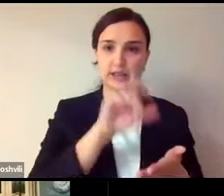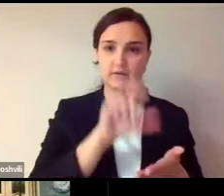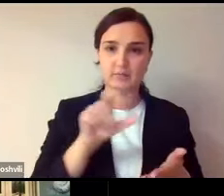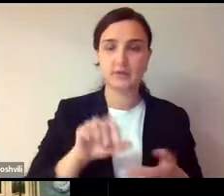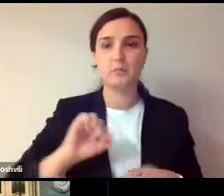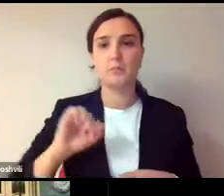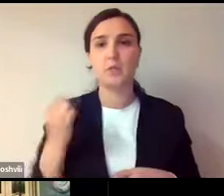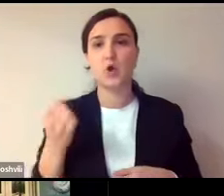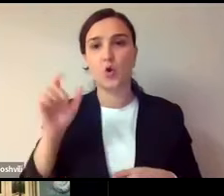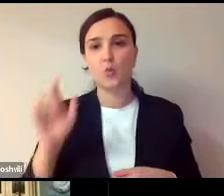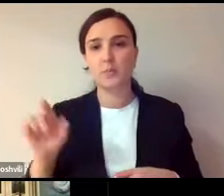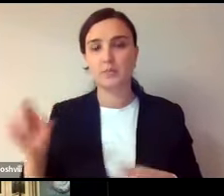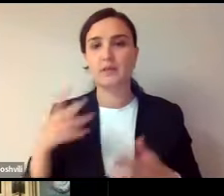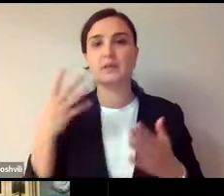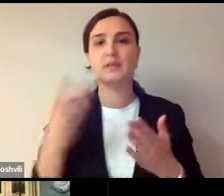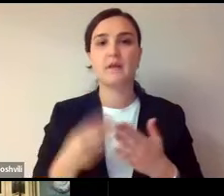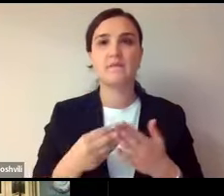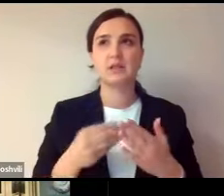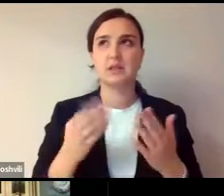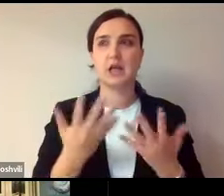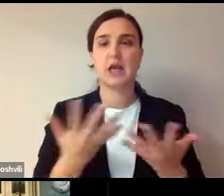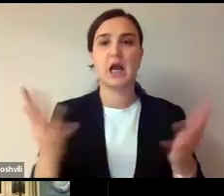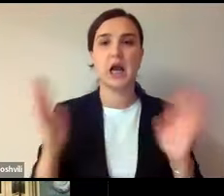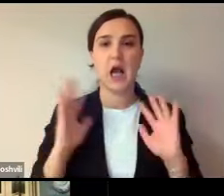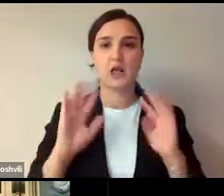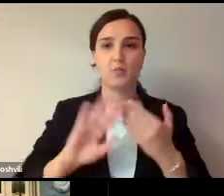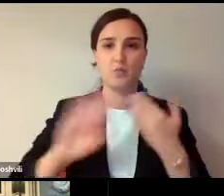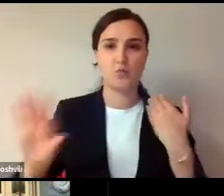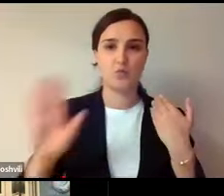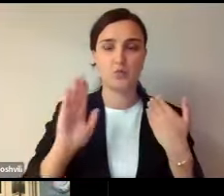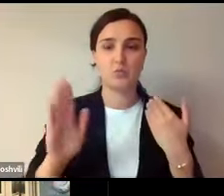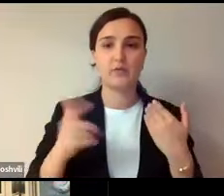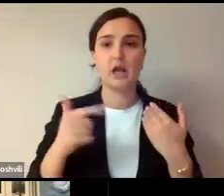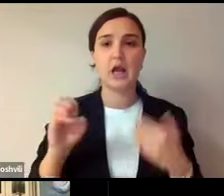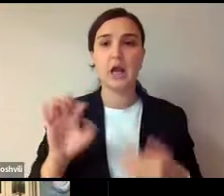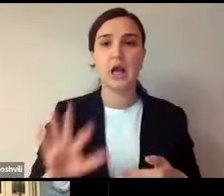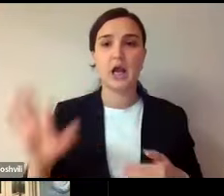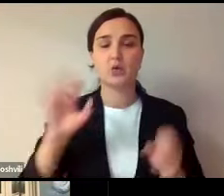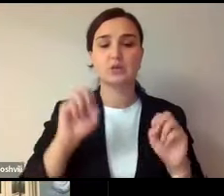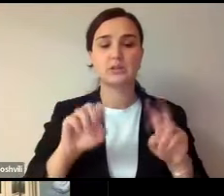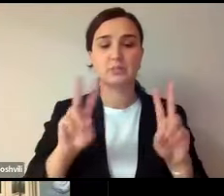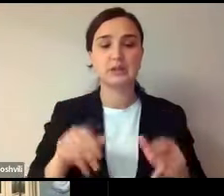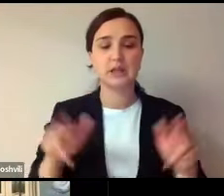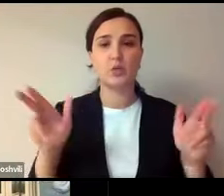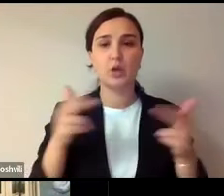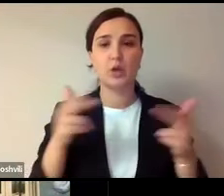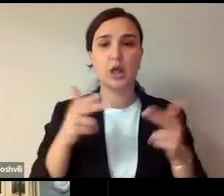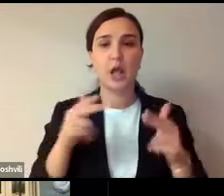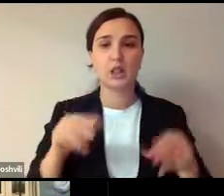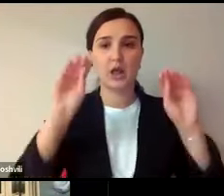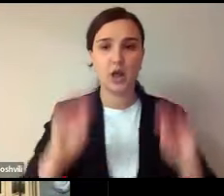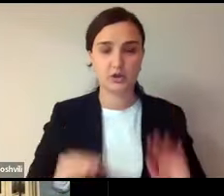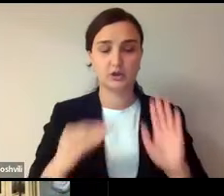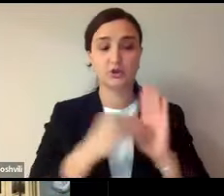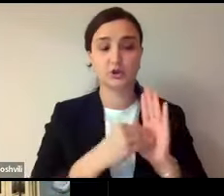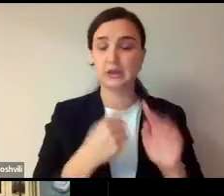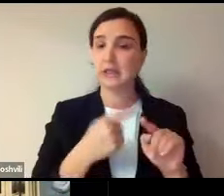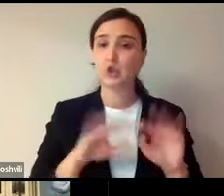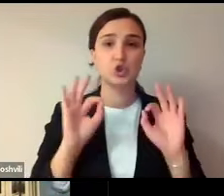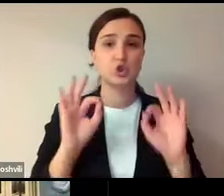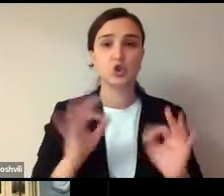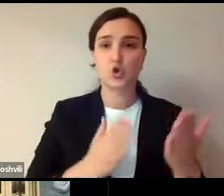მეგობრებთან, დასცილდება თავის ბუნებრივ გარემოს. აი, გაერო სპეციალური მომხსენების ანგარიში ვნახავთ, რომ ეს არ არის სწორი პრინციპი,